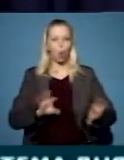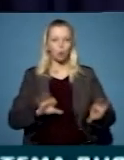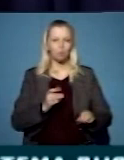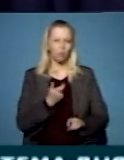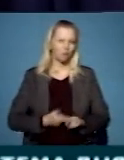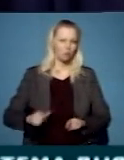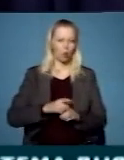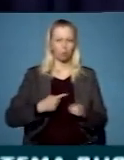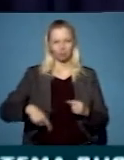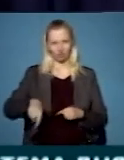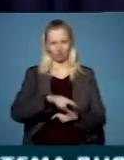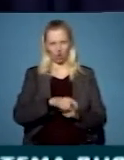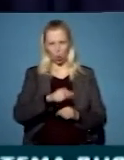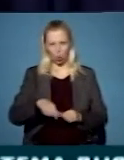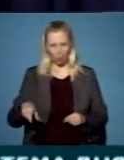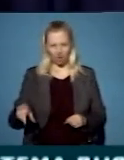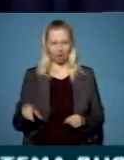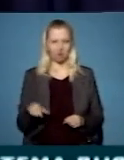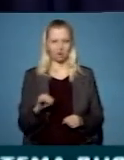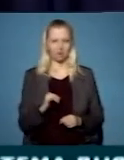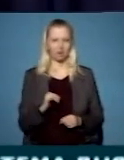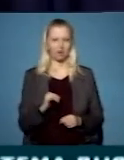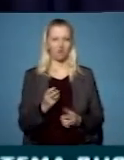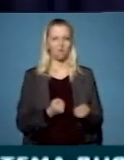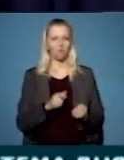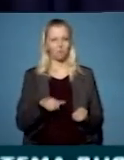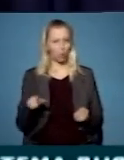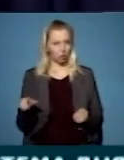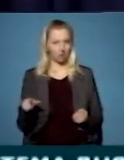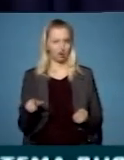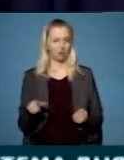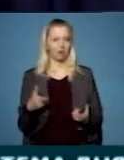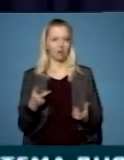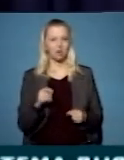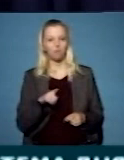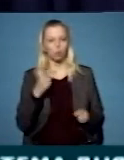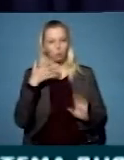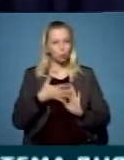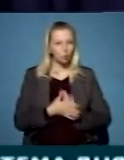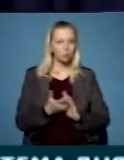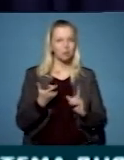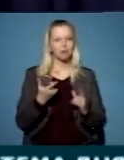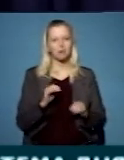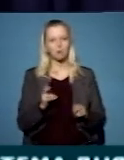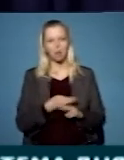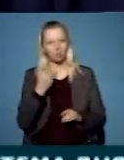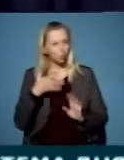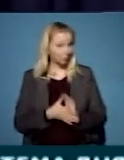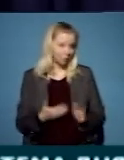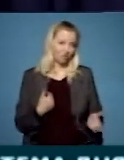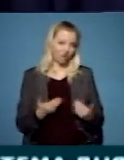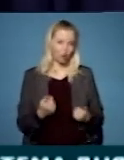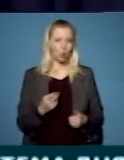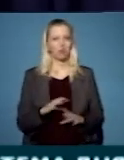якомога більшому колу громадян. От, і водії десь вони з розумінням, десь не без розуміння відносяться,